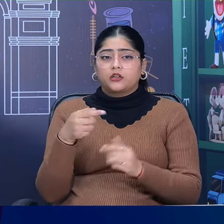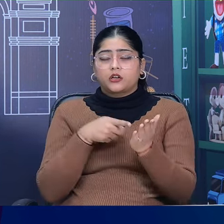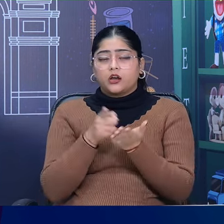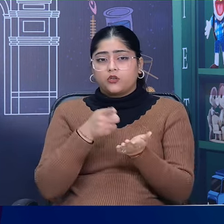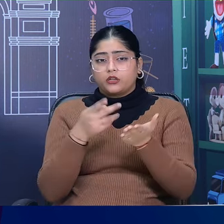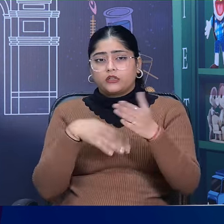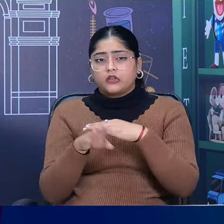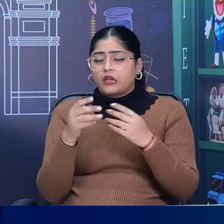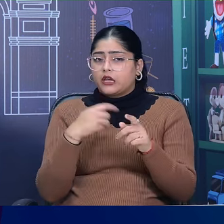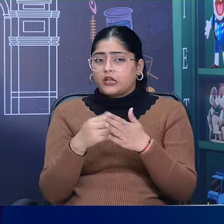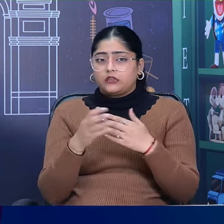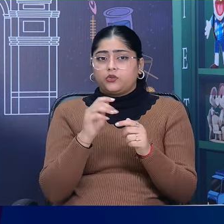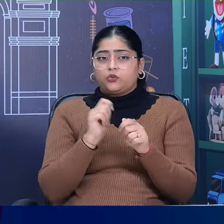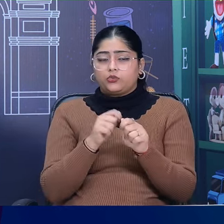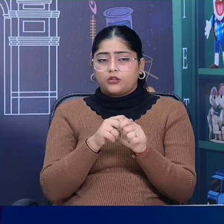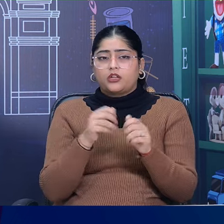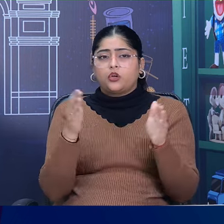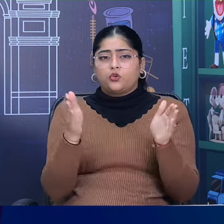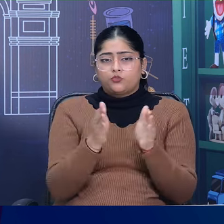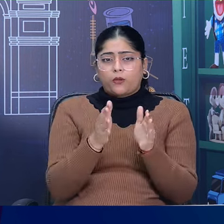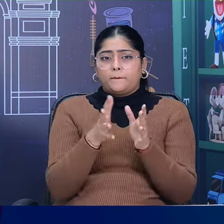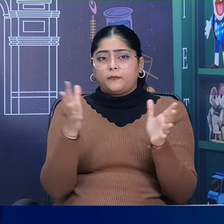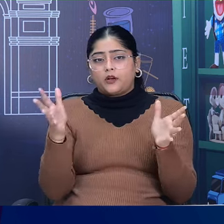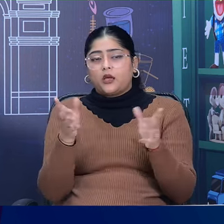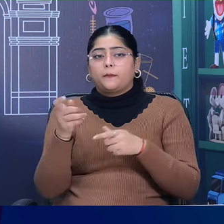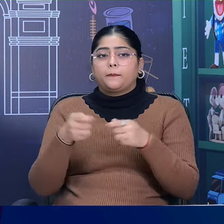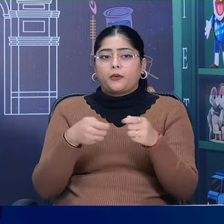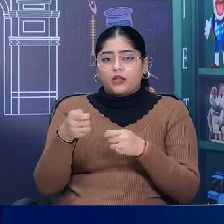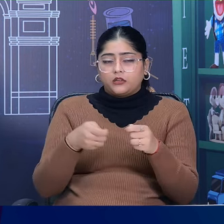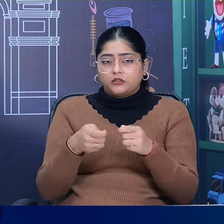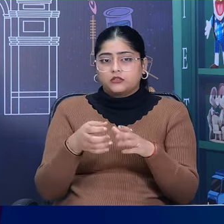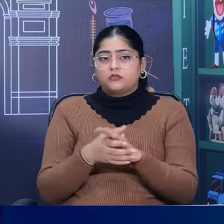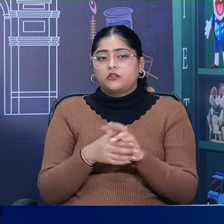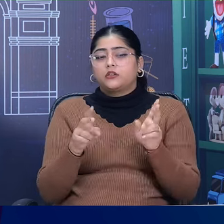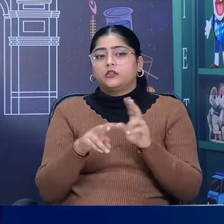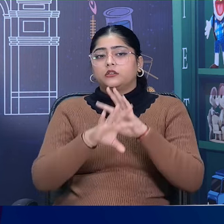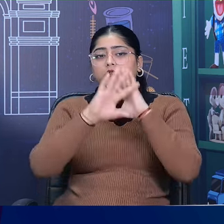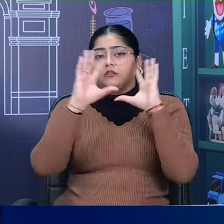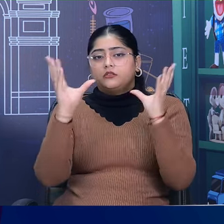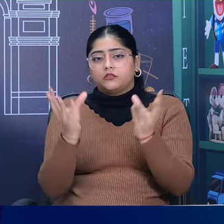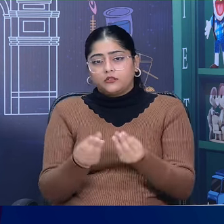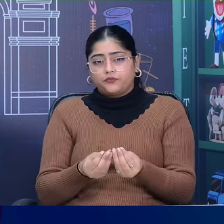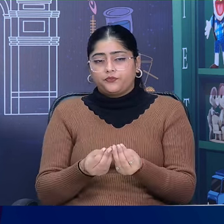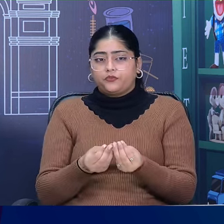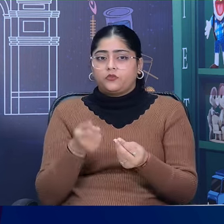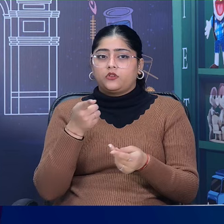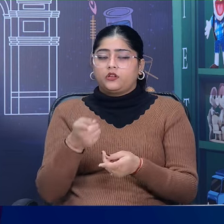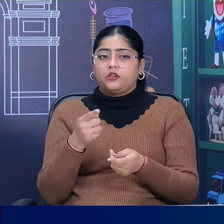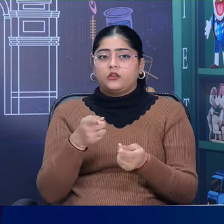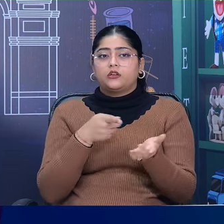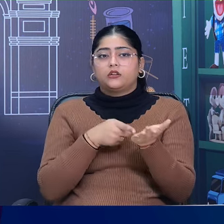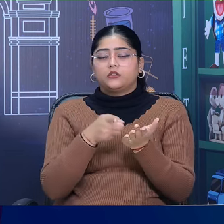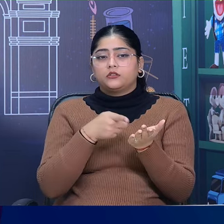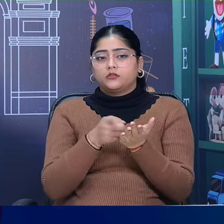छोटी या बड़ी उन सबको रेगुलेट करना मैनेज करना ये सारा का सारा काम हमारा ग्राम पंंचायत का होता